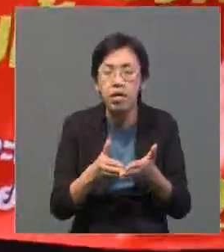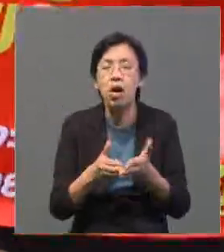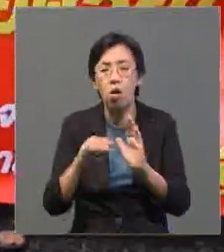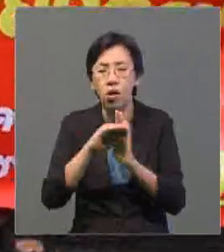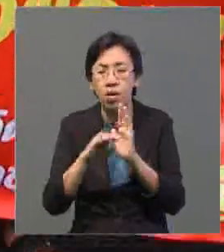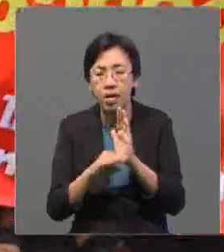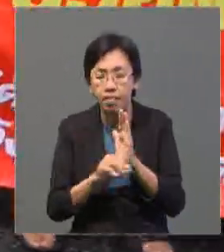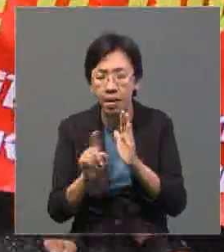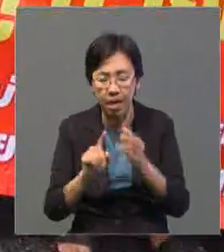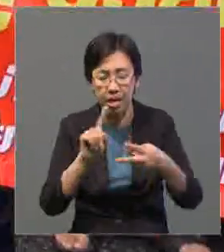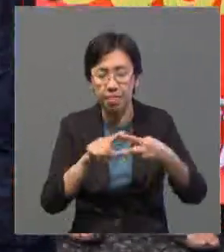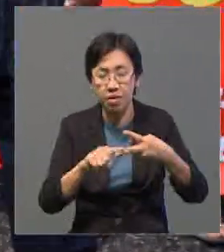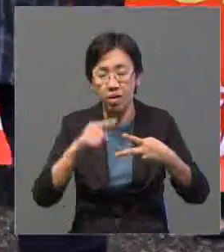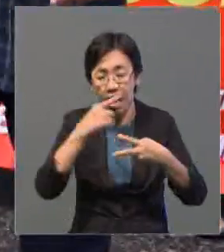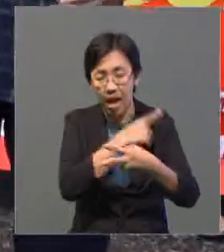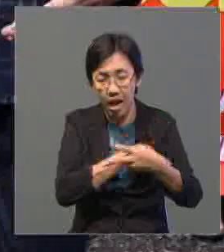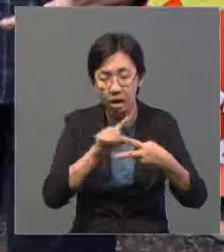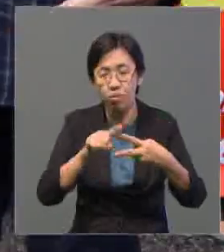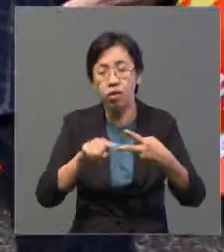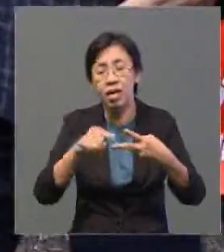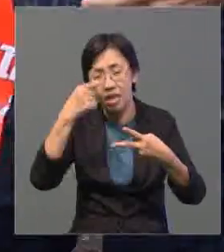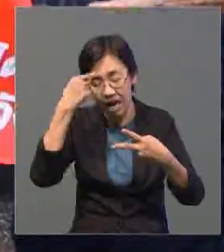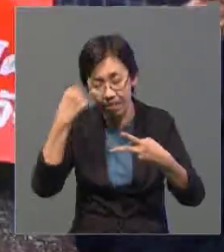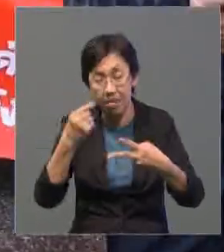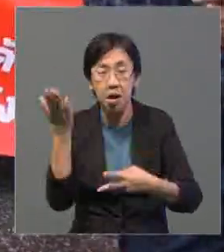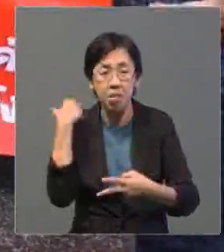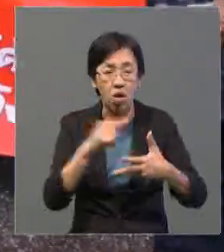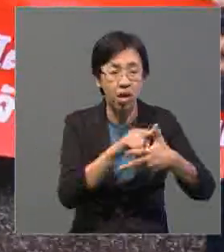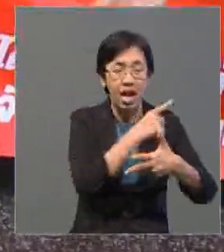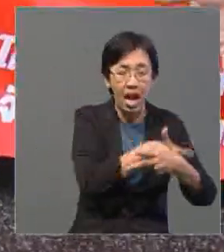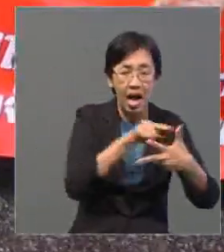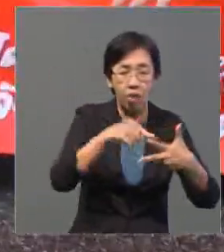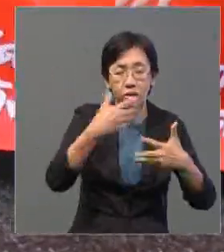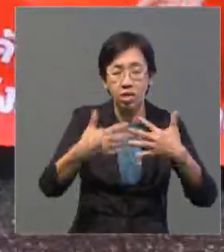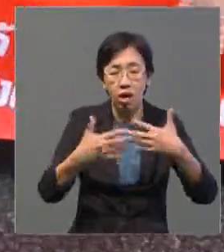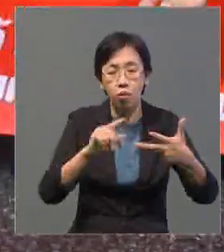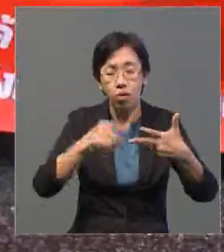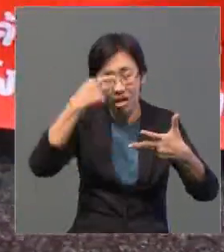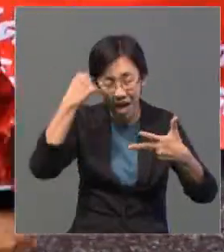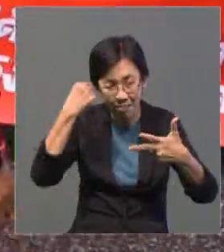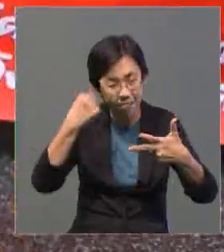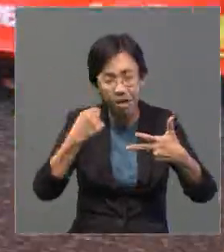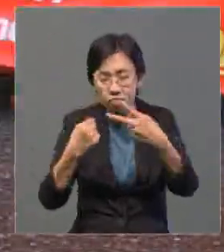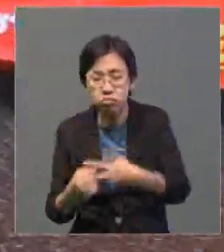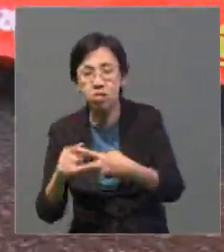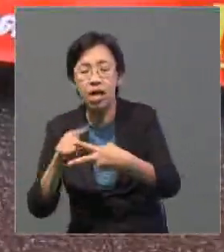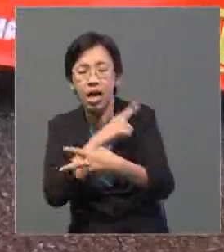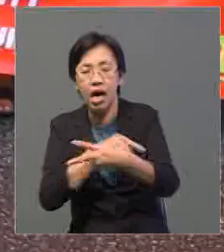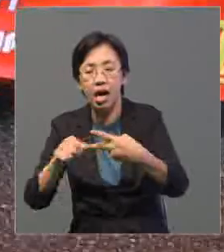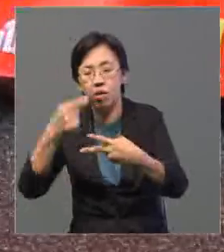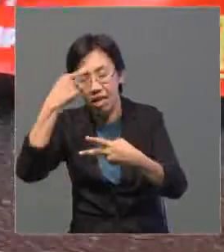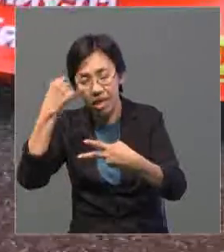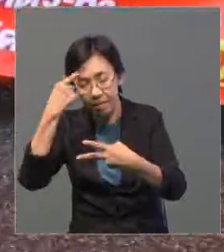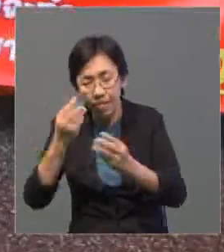เกณฑ์สีขาวและดำเท่านั้นจะเดิมจะมีทั้งขาวเทาดำโดยเรือที่ผ่านเกณฑ์และมีคุณสมบัติครบถ้วนจะถูกเสนอเพื่อ